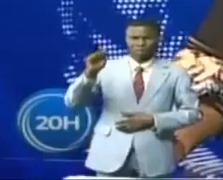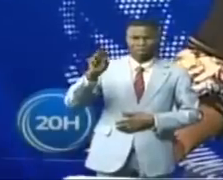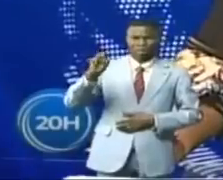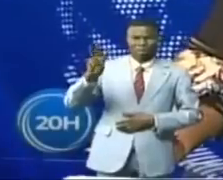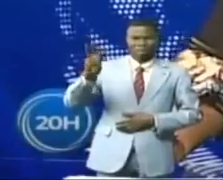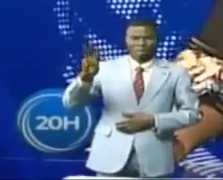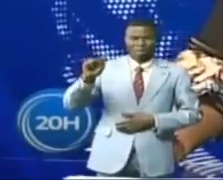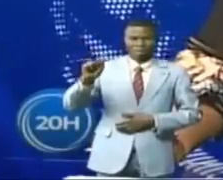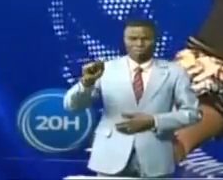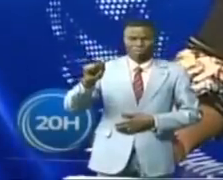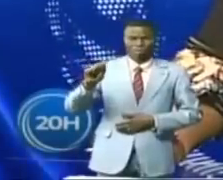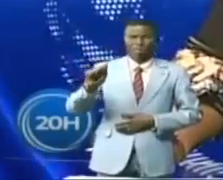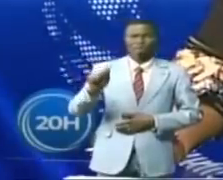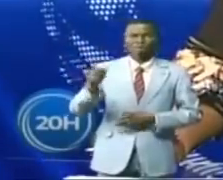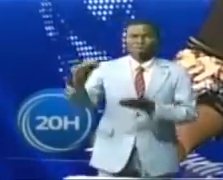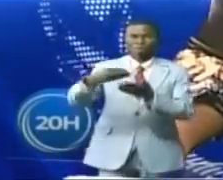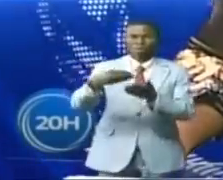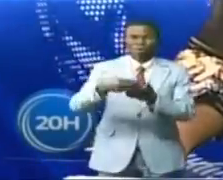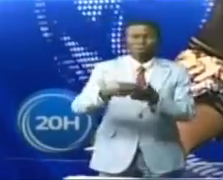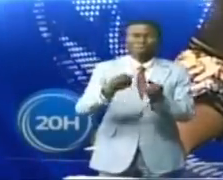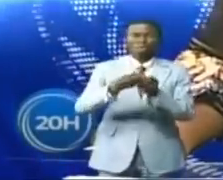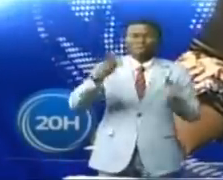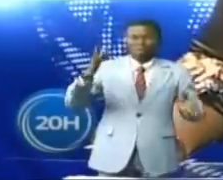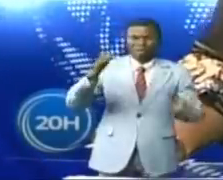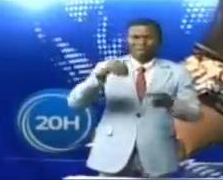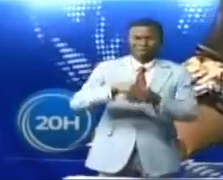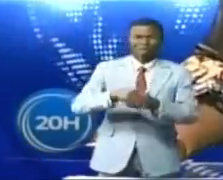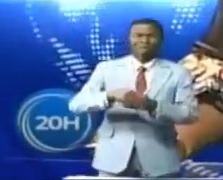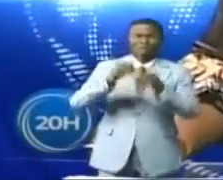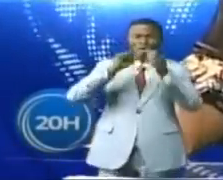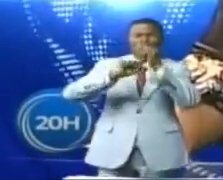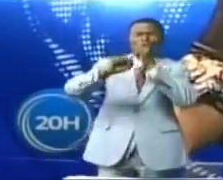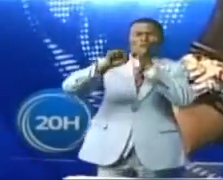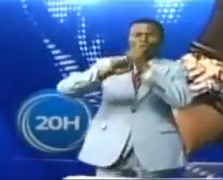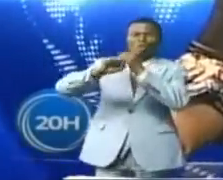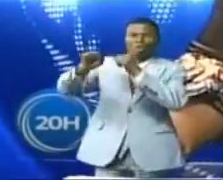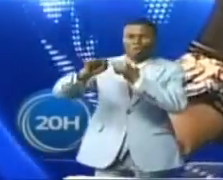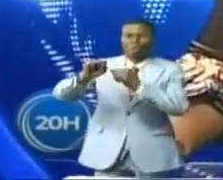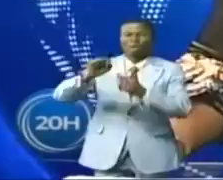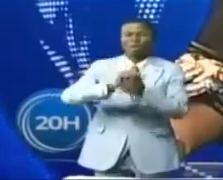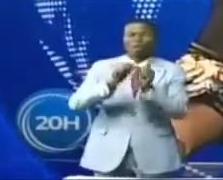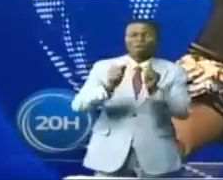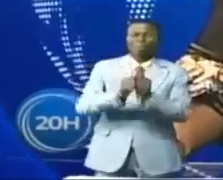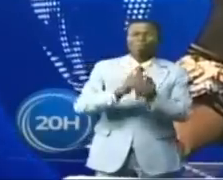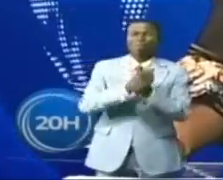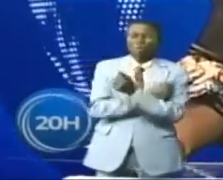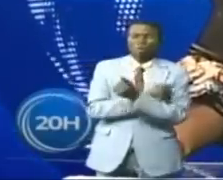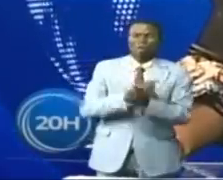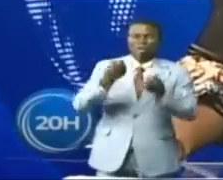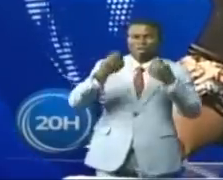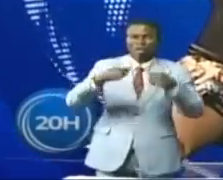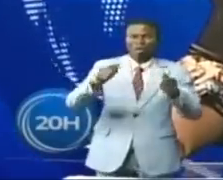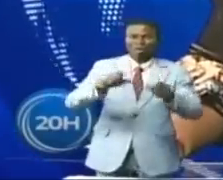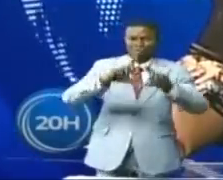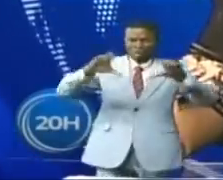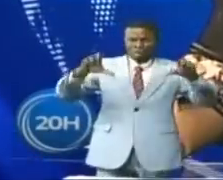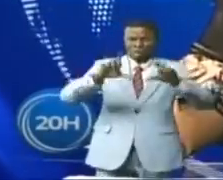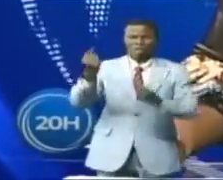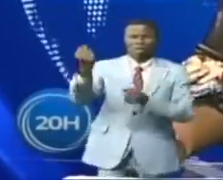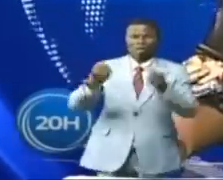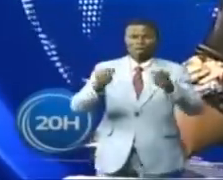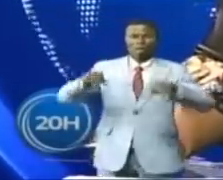ressources, mais compte capitaliser son potentiel à travers une campagne sur le civisme fiscal. La vente des vignettes pour automobiles